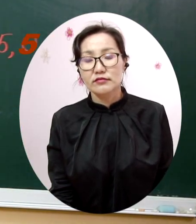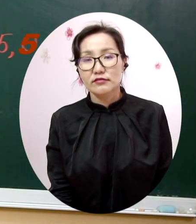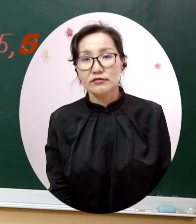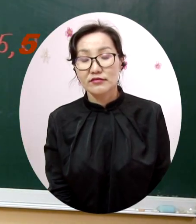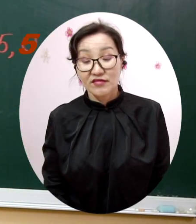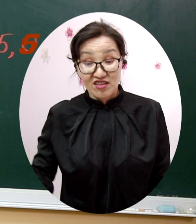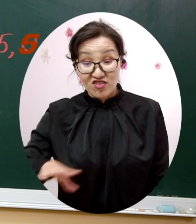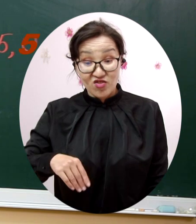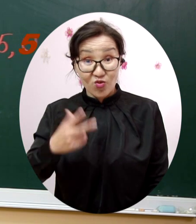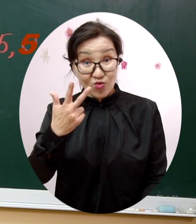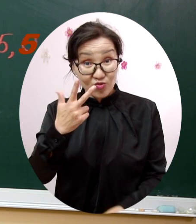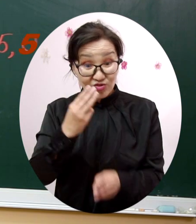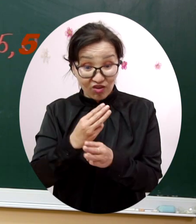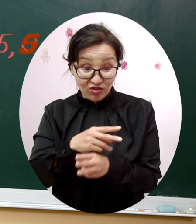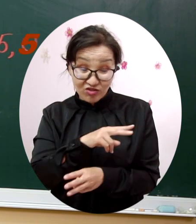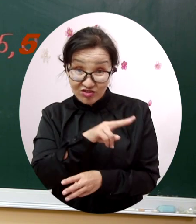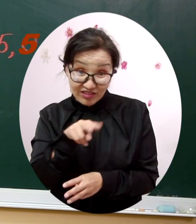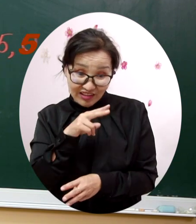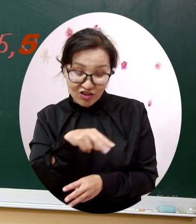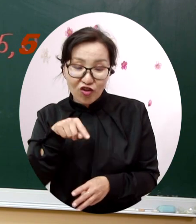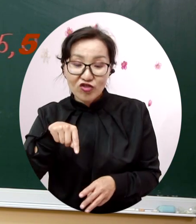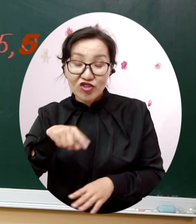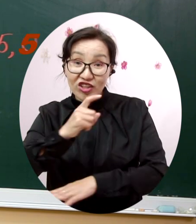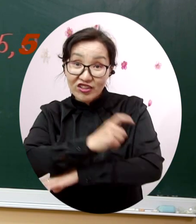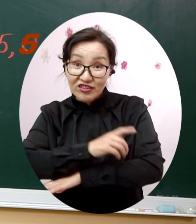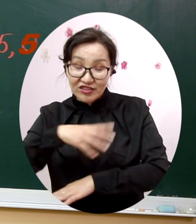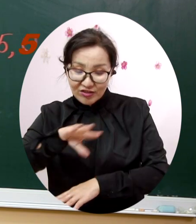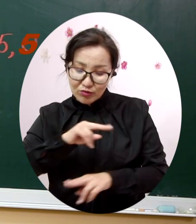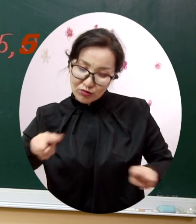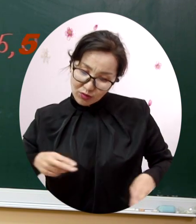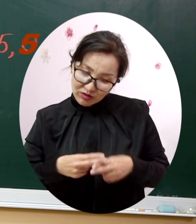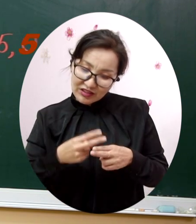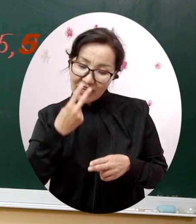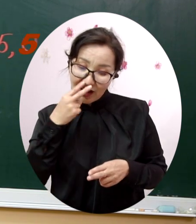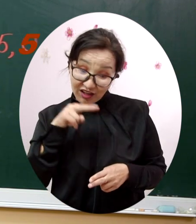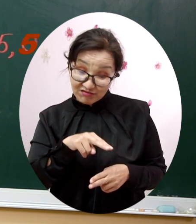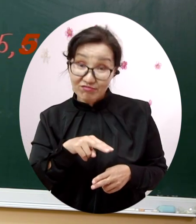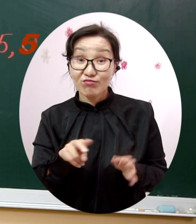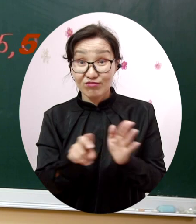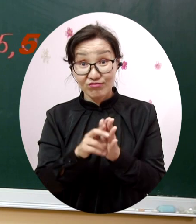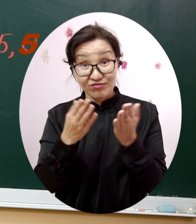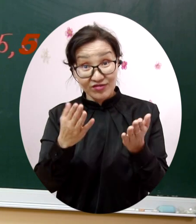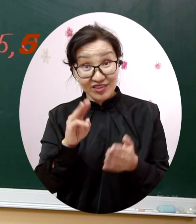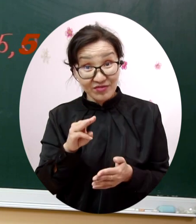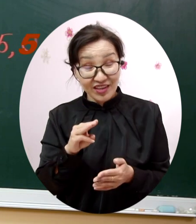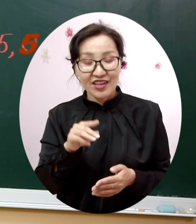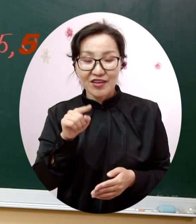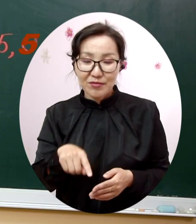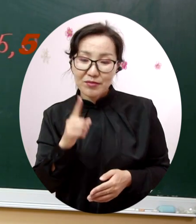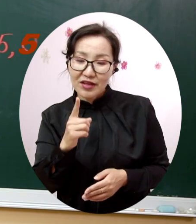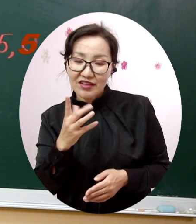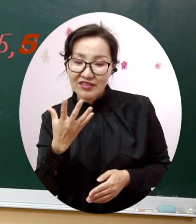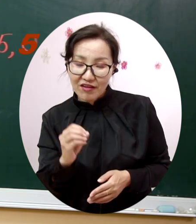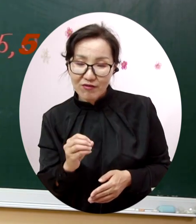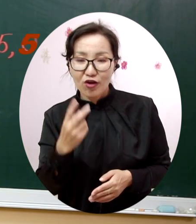За эдгээр 3 тооноос бүдээрээ өнөөдрийнхөө хичээлийг дүгнэж харж болох нэ. 1050 гэдэг